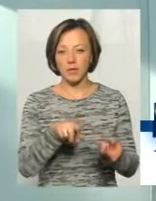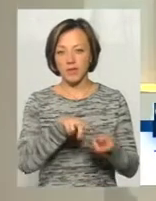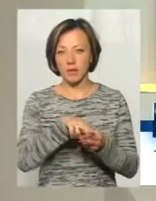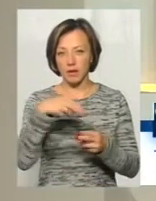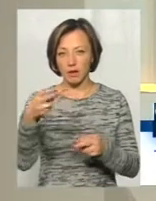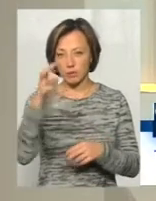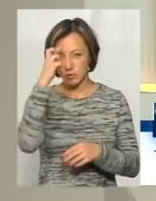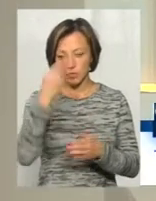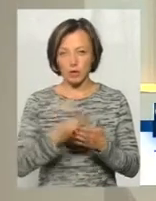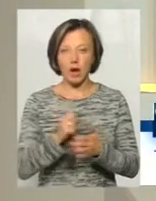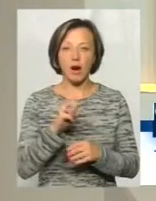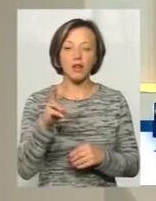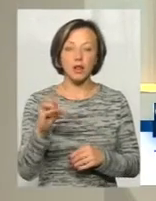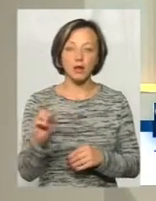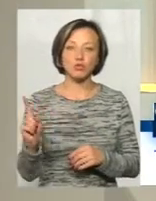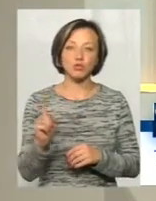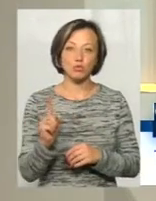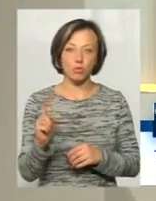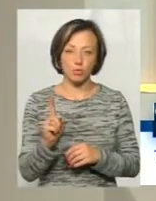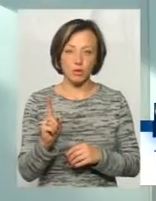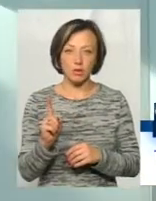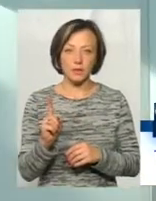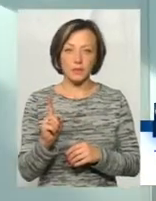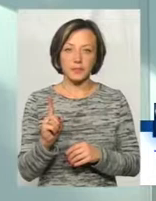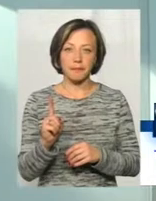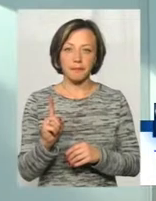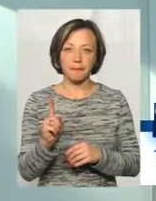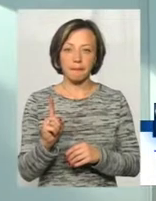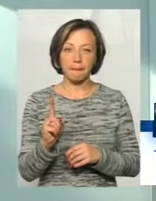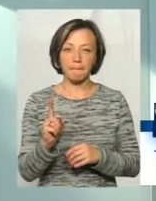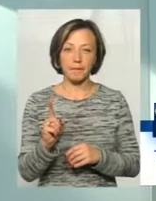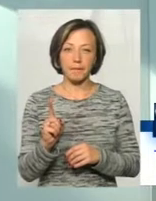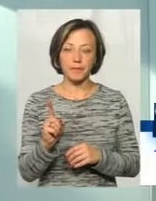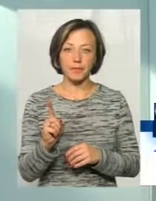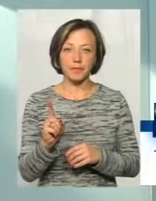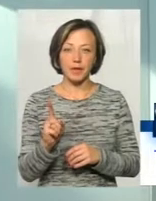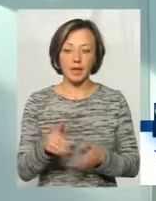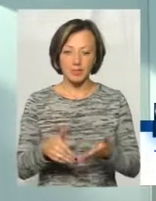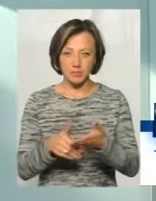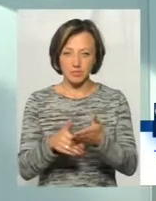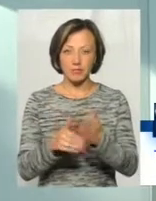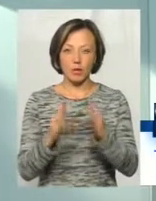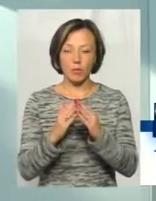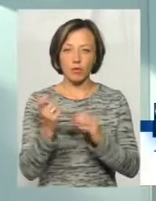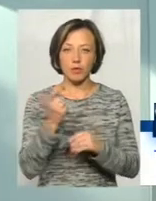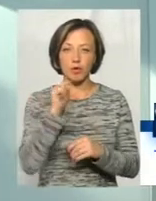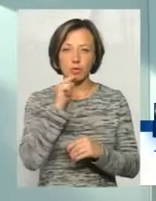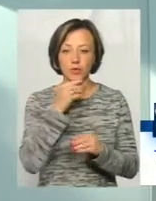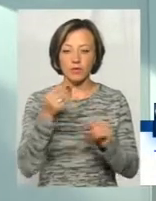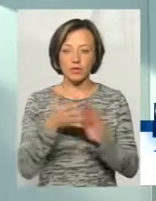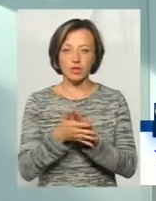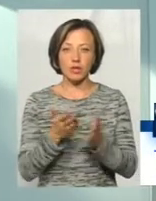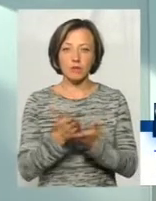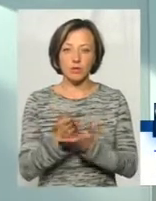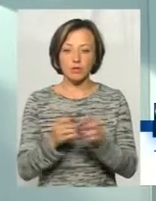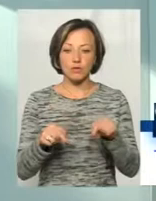бюджету. Але для того, щоб, скажімо так, простимулювати домогосподарство до економного витрачання цих послуг, в цьому